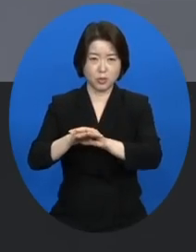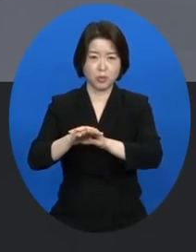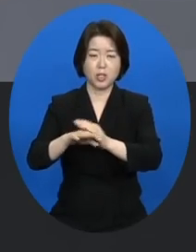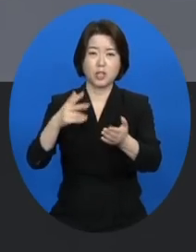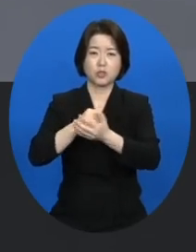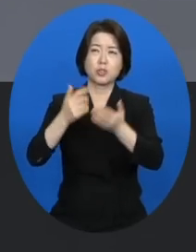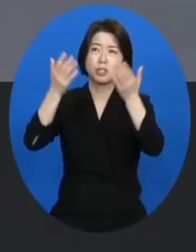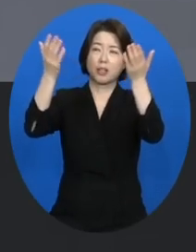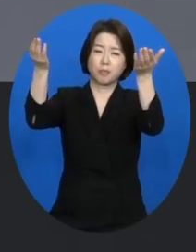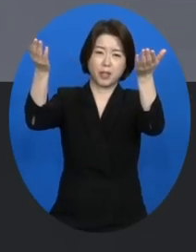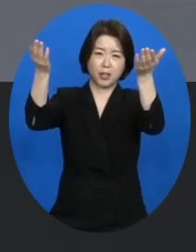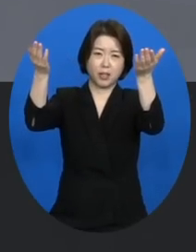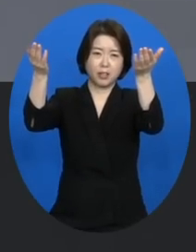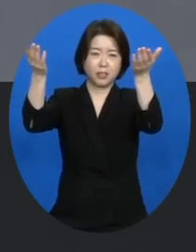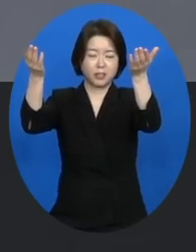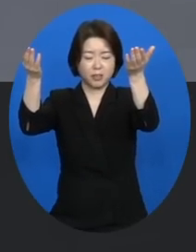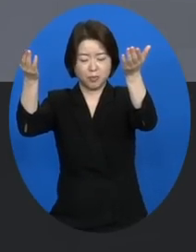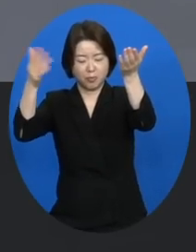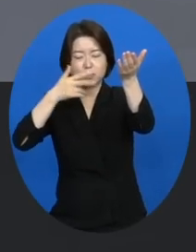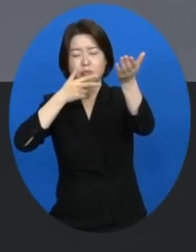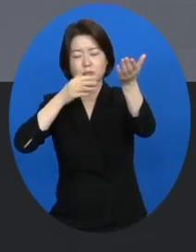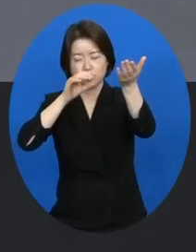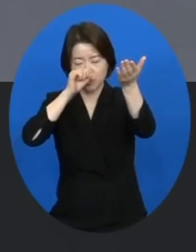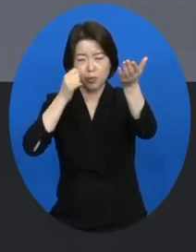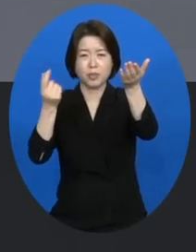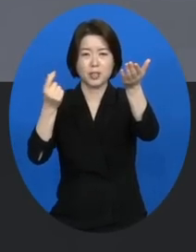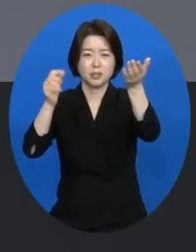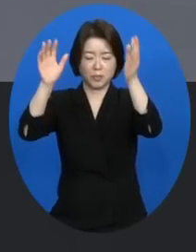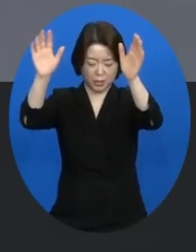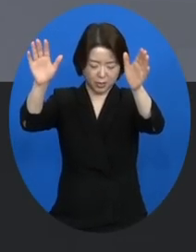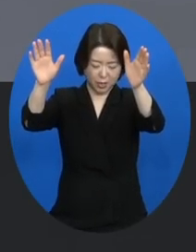주님께 내어드렸으면 좋겠어요.